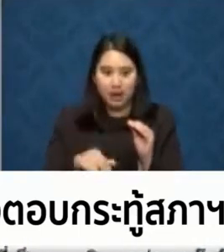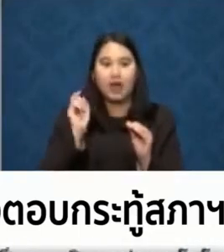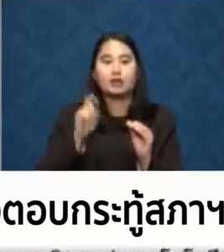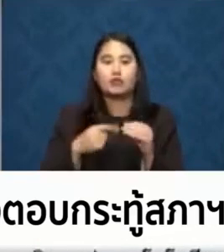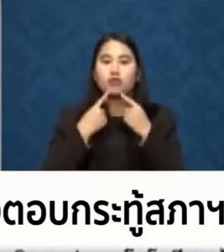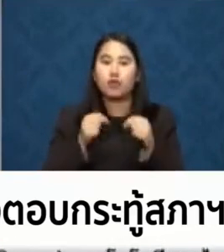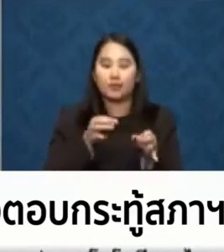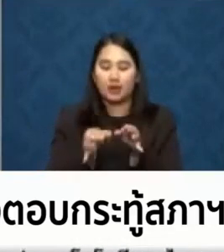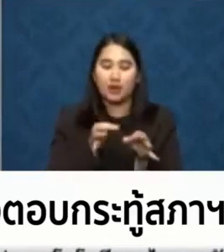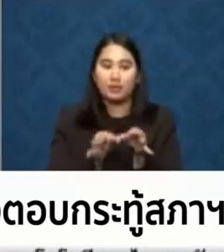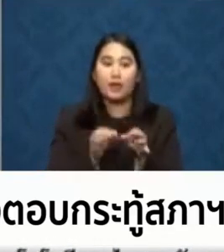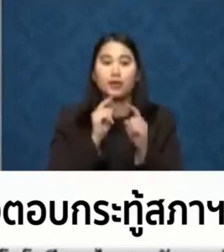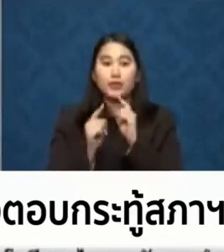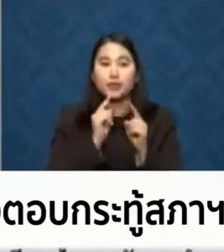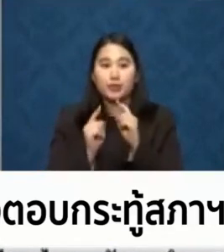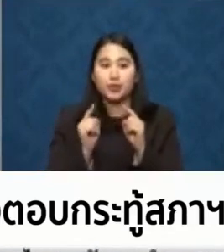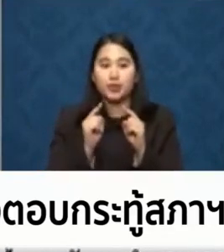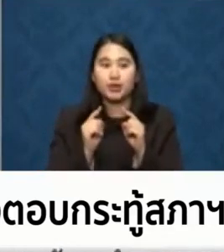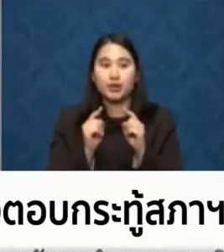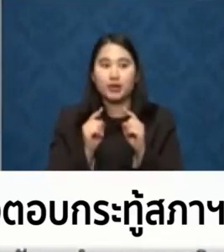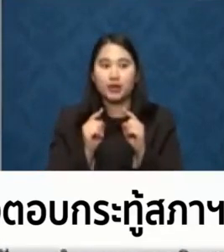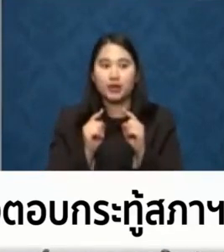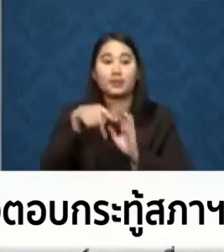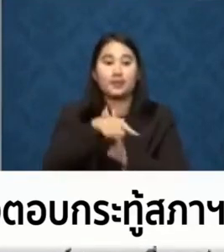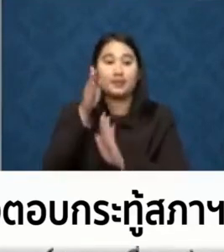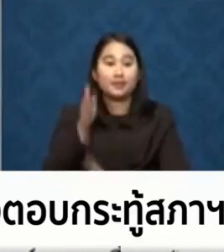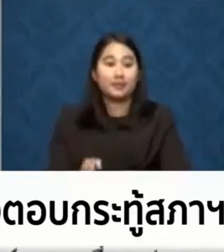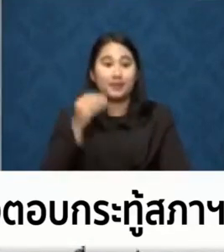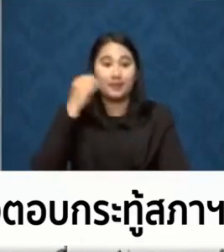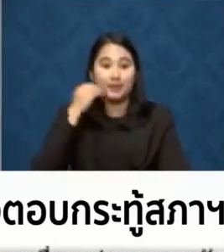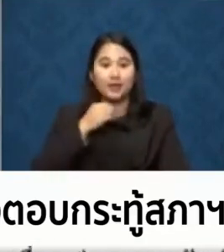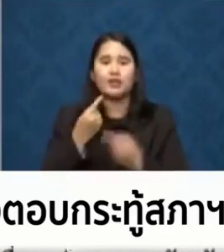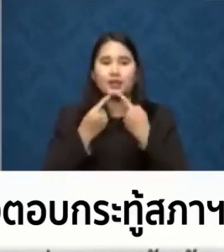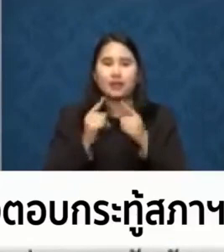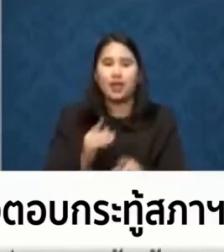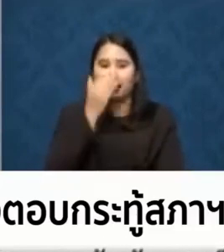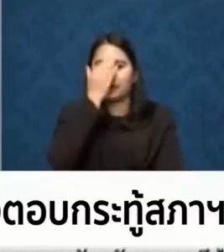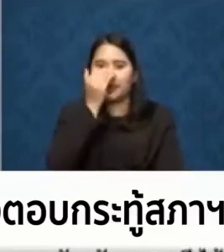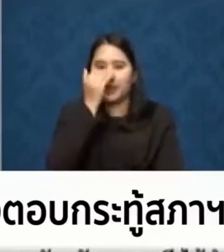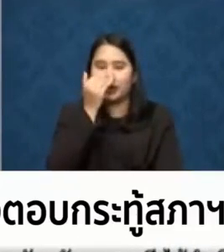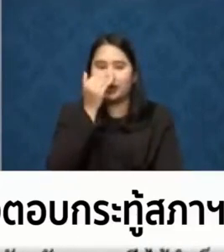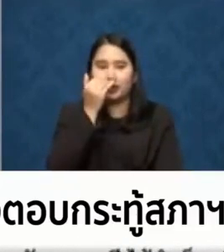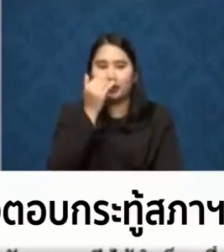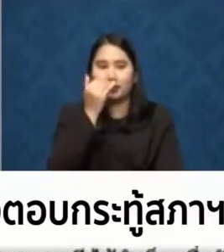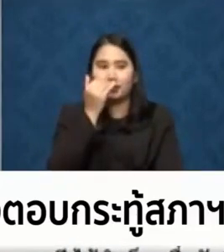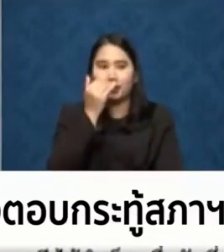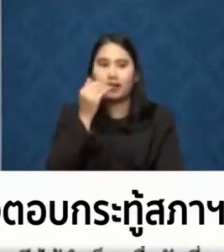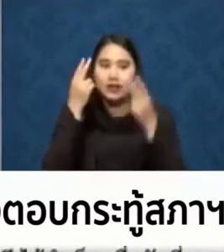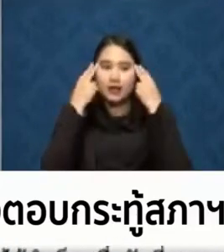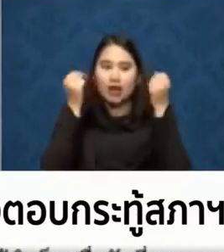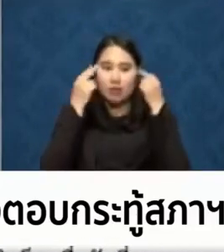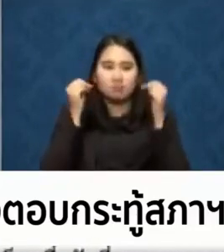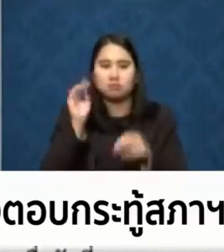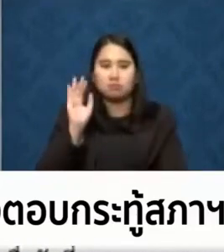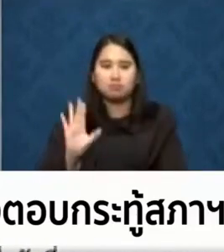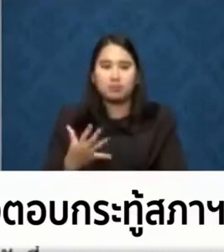ตอบคำถามเรื่องนี้ในสภาผู้แทนราษฎรแห่งนี้ในทุกวันพฤหัสแต่แล้วทำไมท่านนายกรัฐมนตรีเนี่ยนะครับเรื่องที่จะมาตอบค